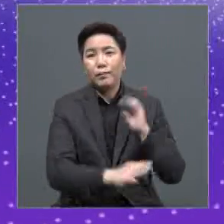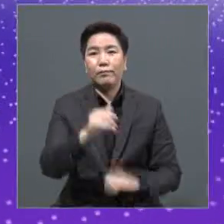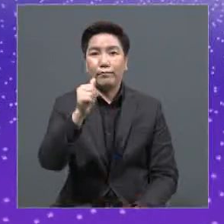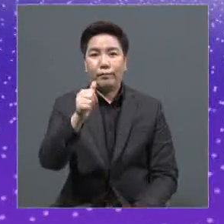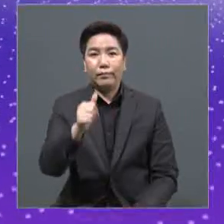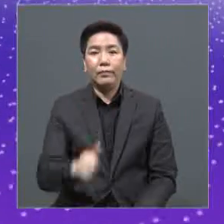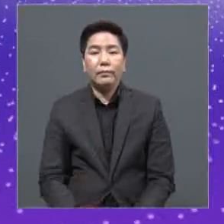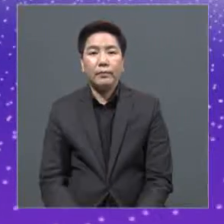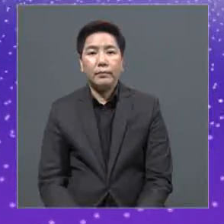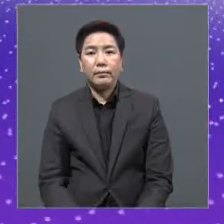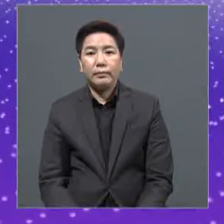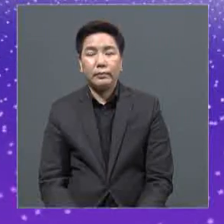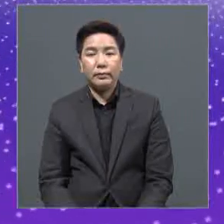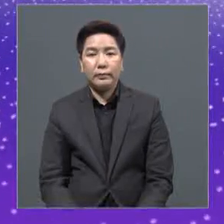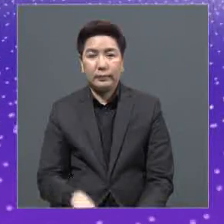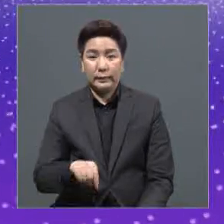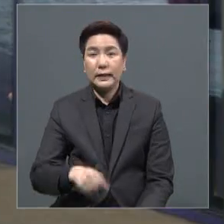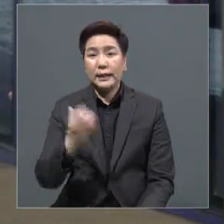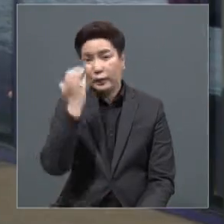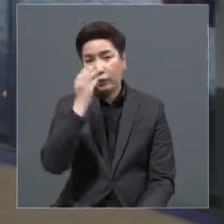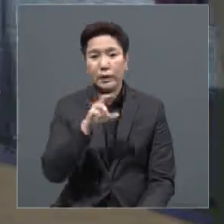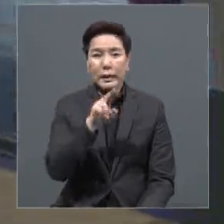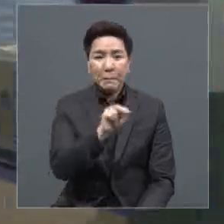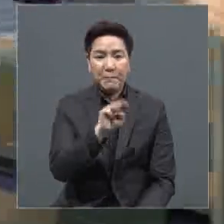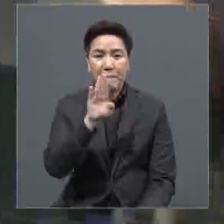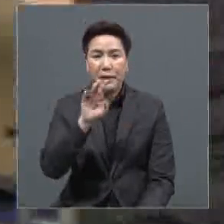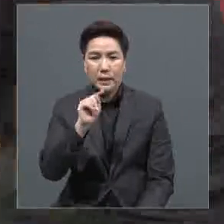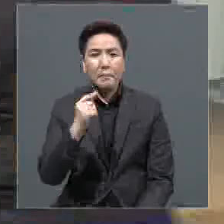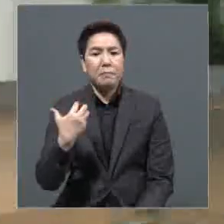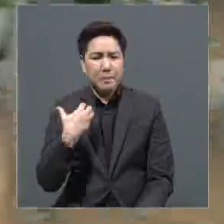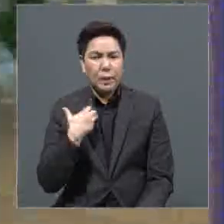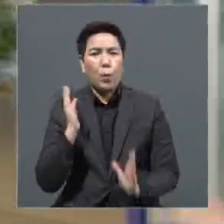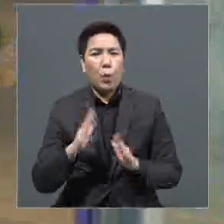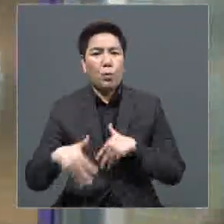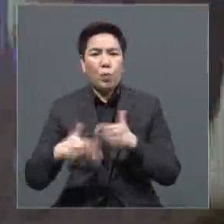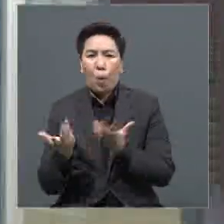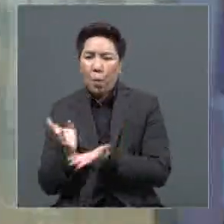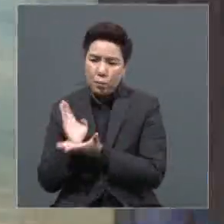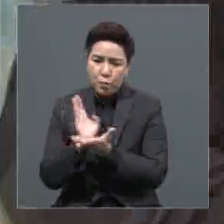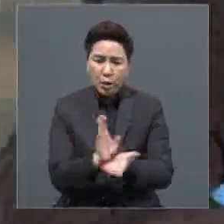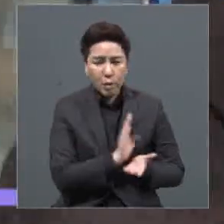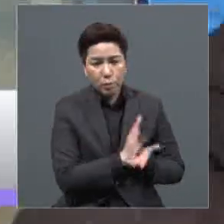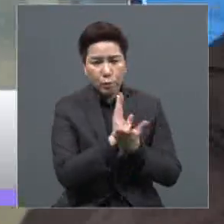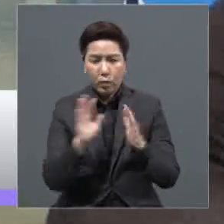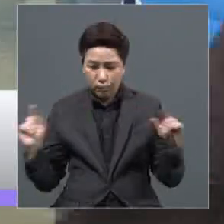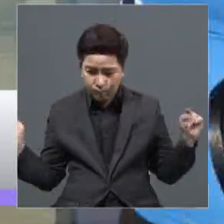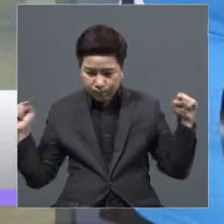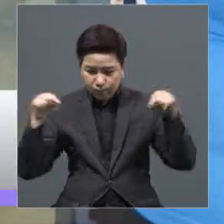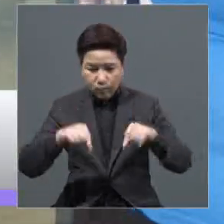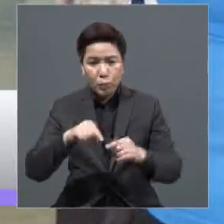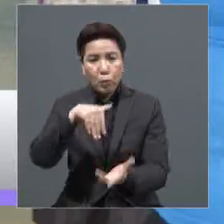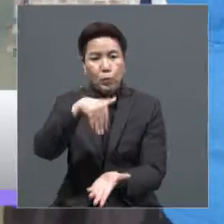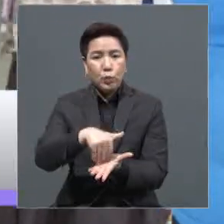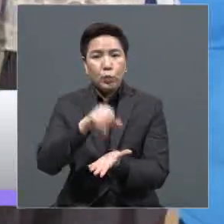ประเทศขณะที่ NBTของเรานะครับก็ยังคงมีประชาชนครับทยอยนำสิ่งของมาบริจาคผ่าน